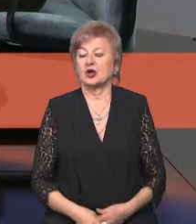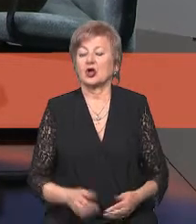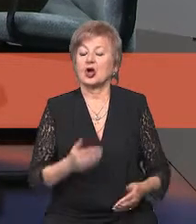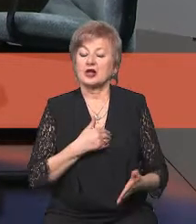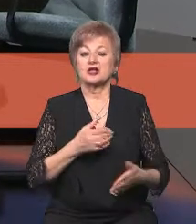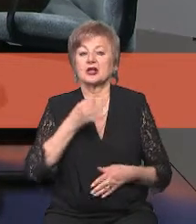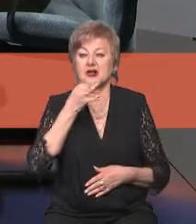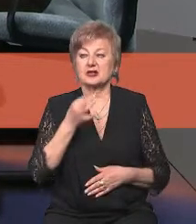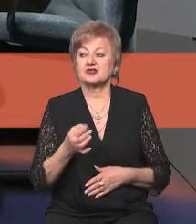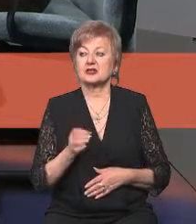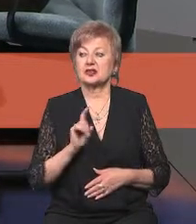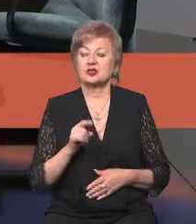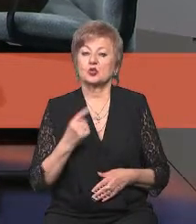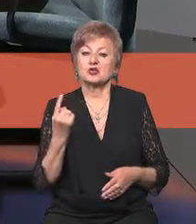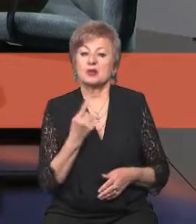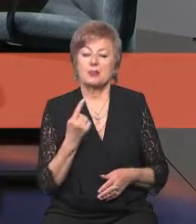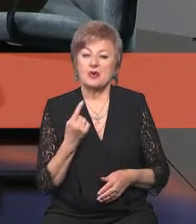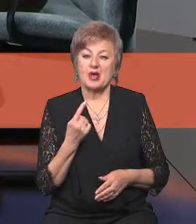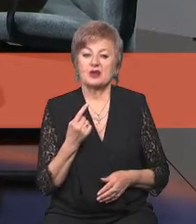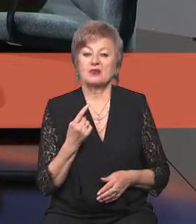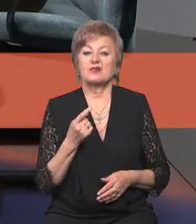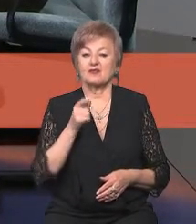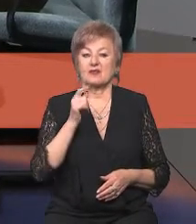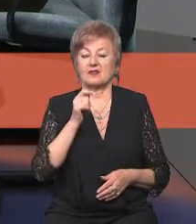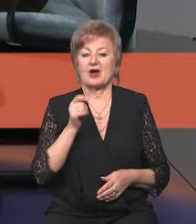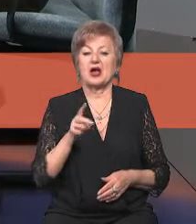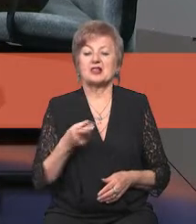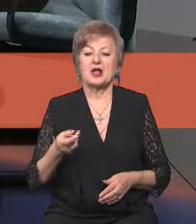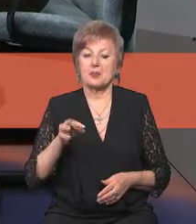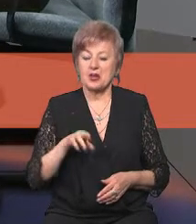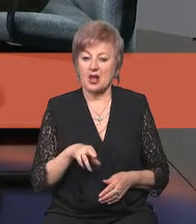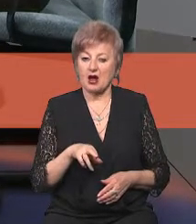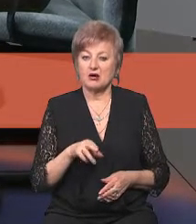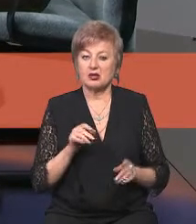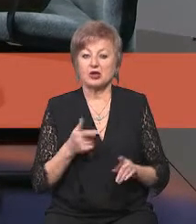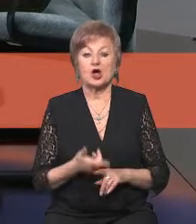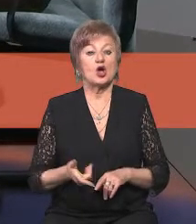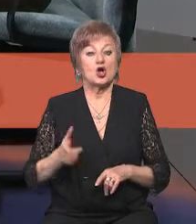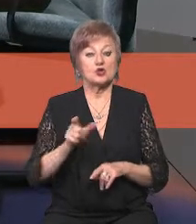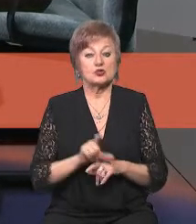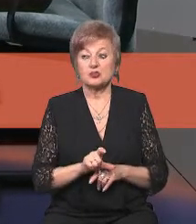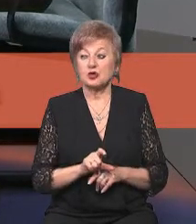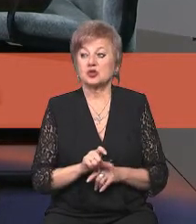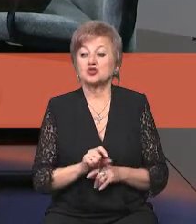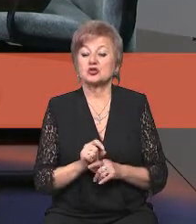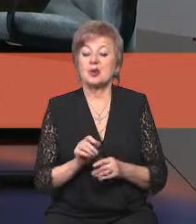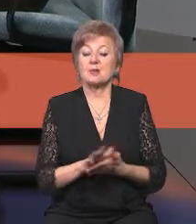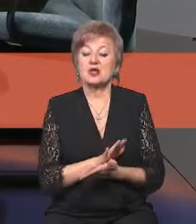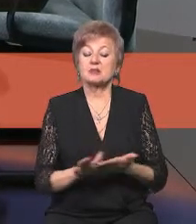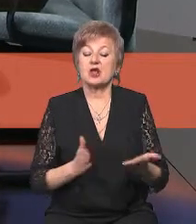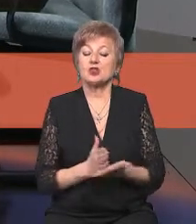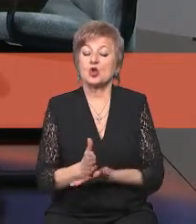зазначити, що від 1 липня 2019 року збільшився перелік безоплатних послуг